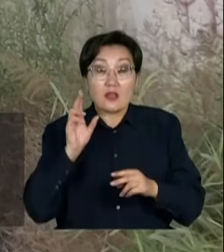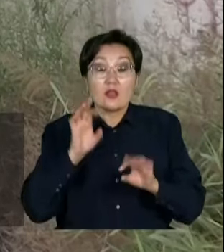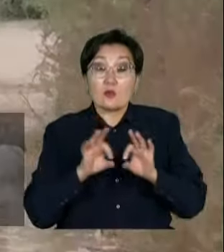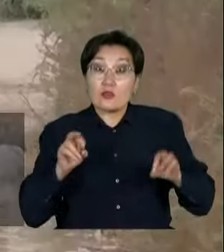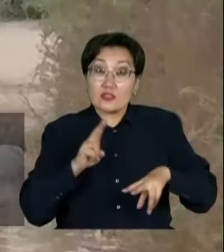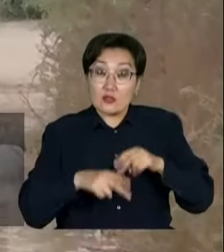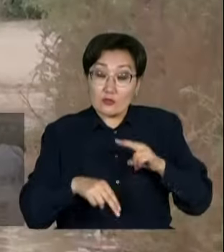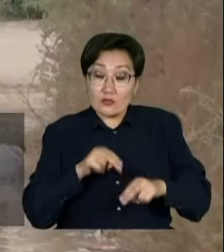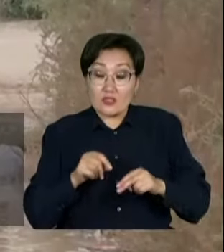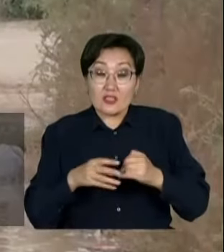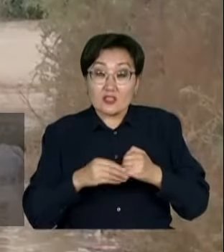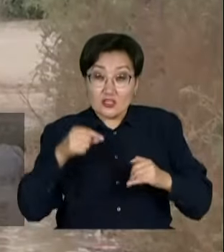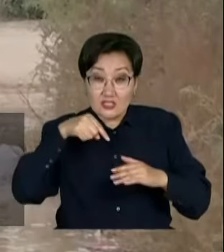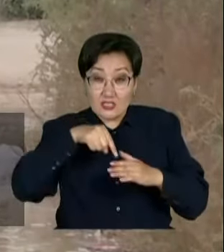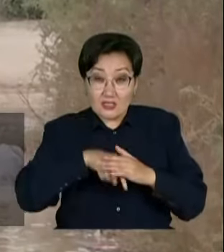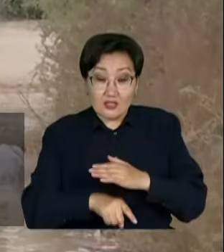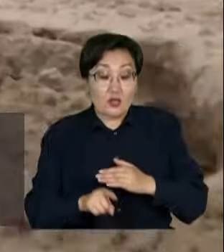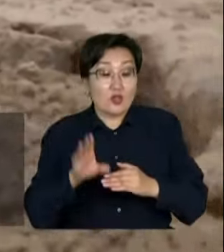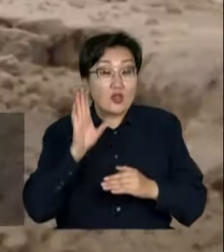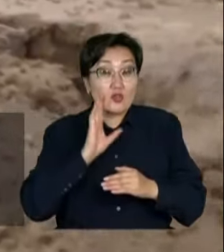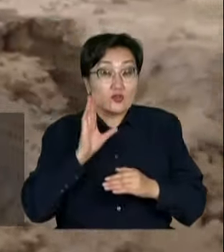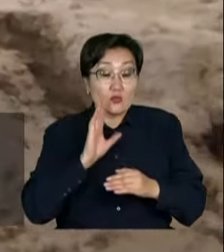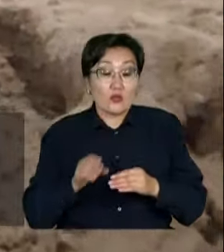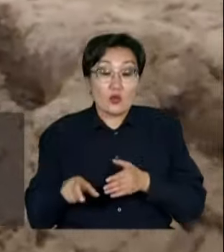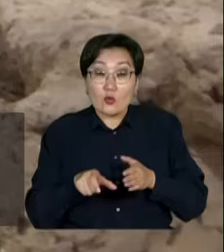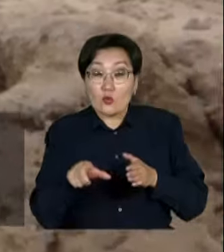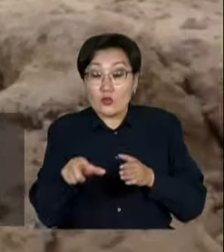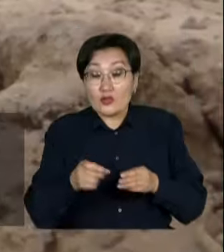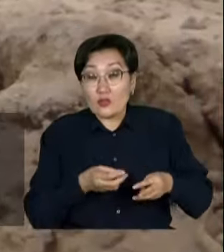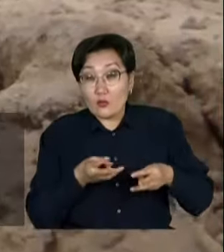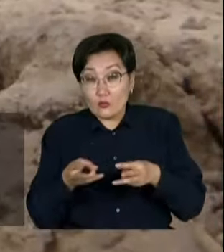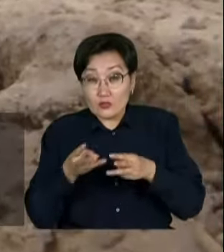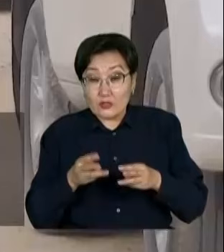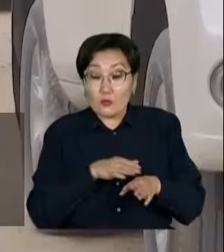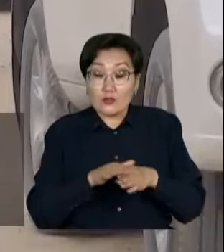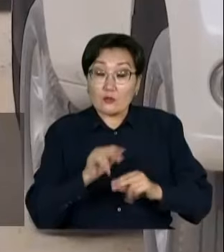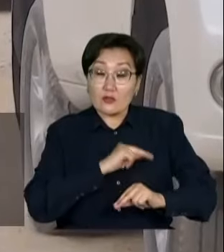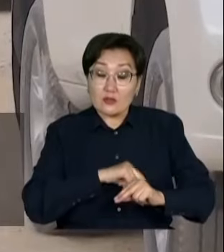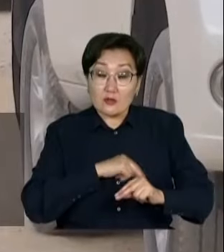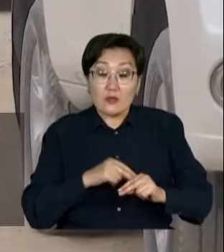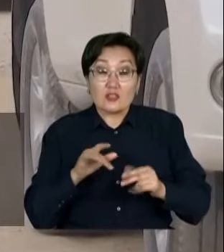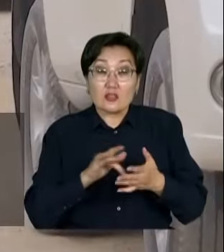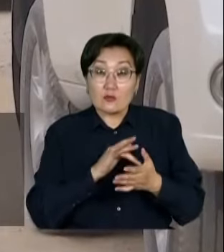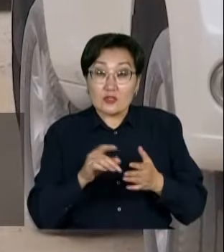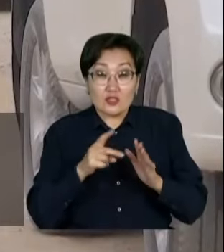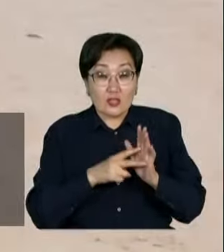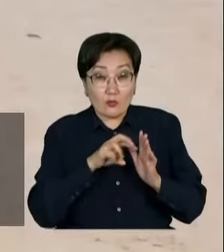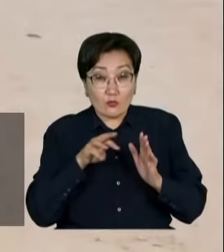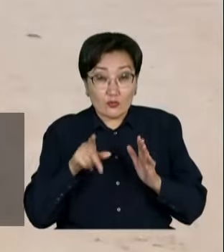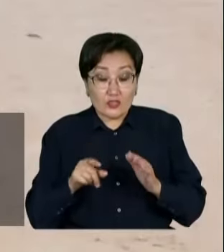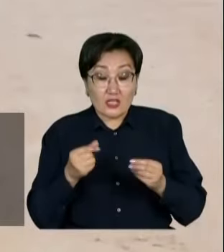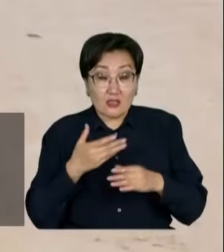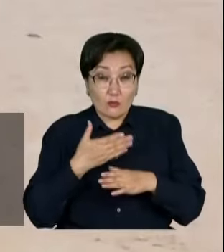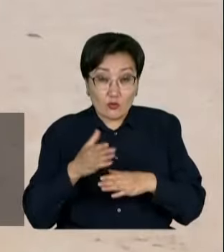жұмыстары жер асты суын көлге құю үшін жасалып жатқан шаруа. Бас аяғы 2 шақырымдық жұмысқа жергілікті бюджеттен 7 миллион теңге